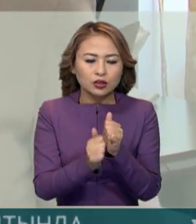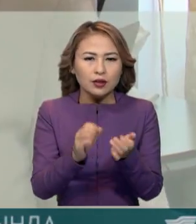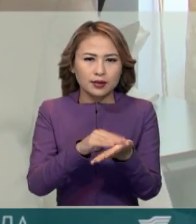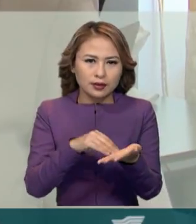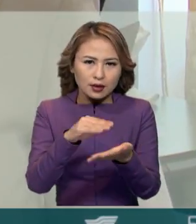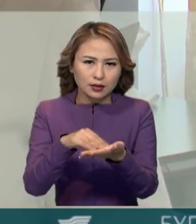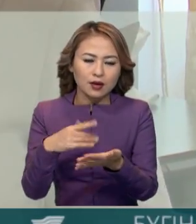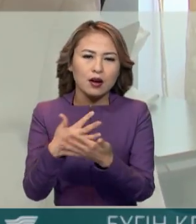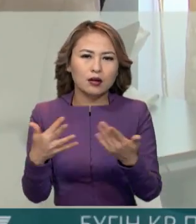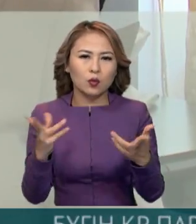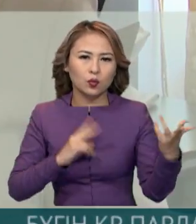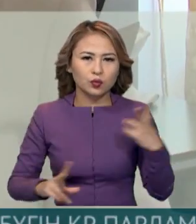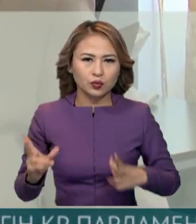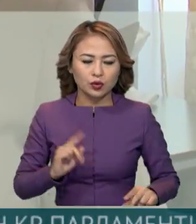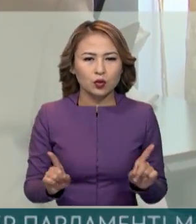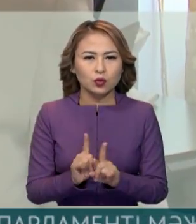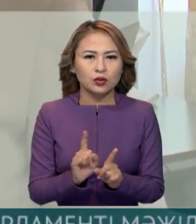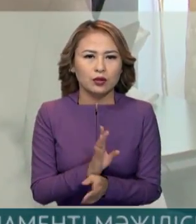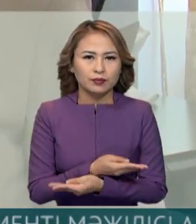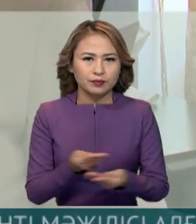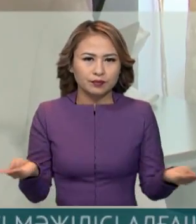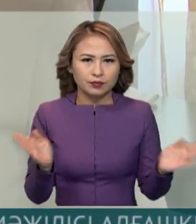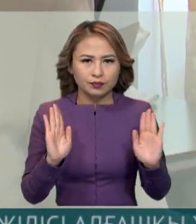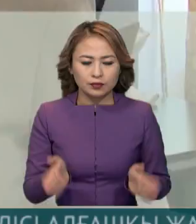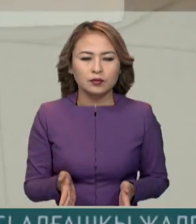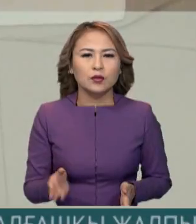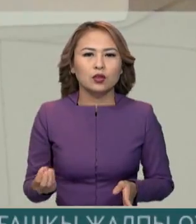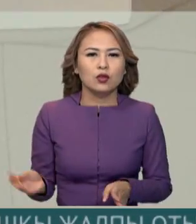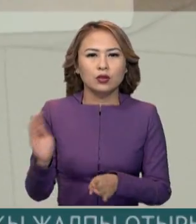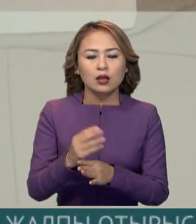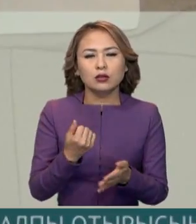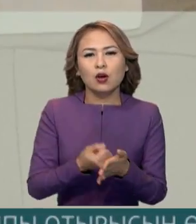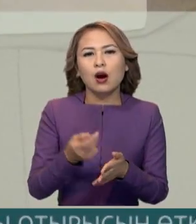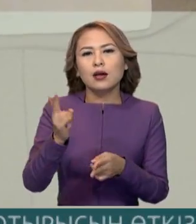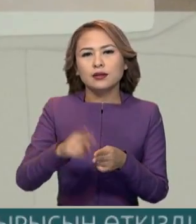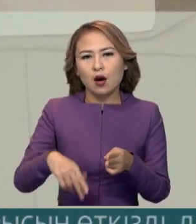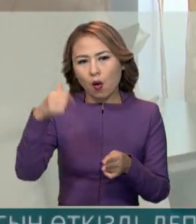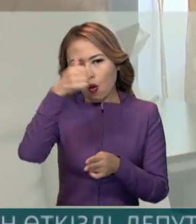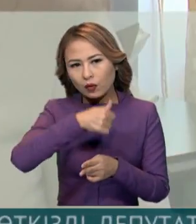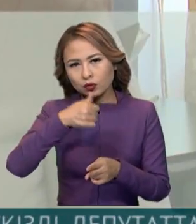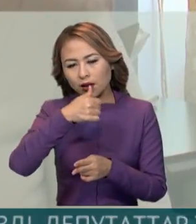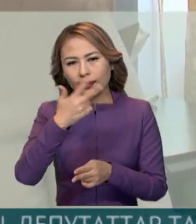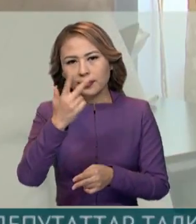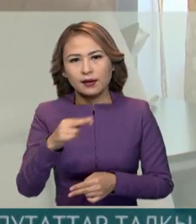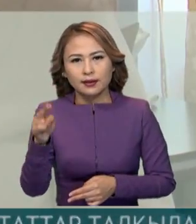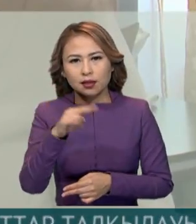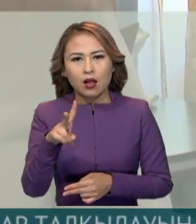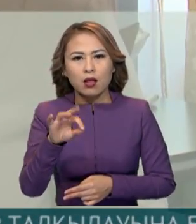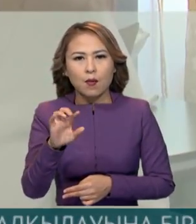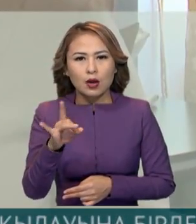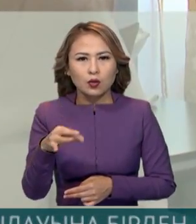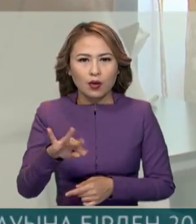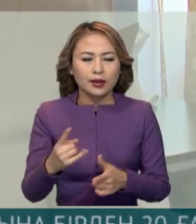толтыратын мұғалімдерге берілетін болады. Сонымен қатар жылдың аяғына дейін мына 3D лаборатория, сонымен